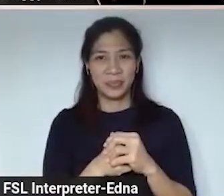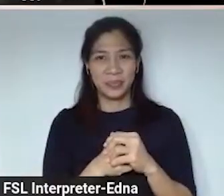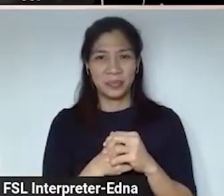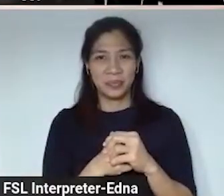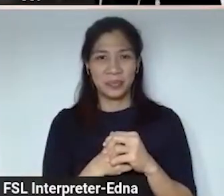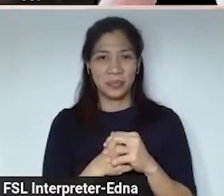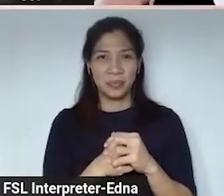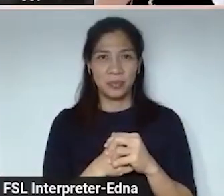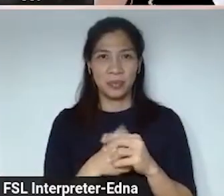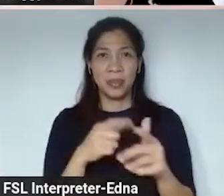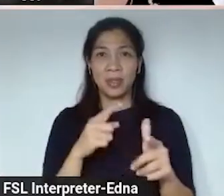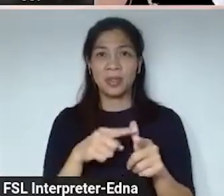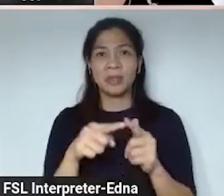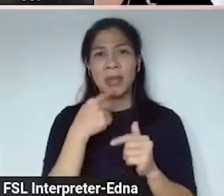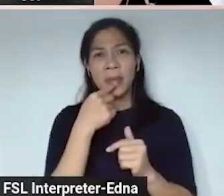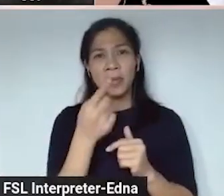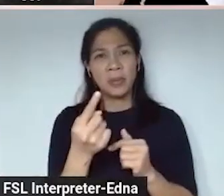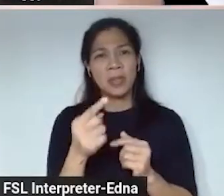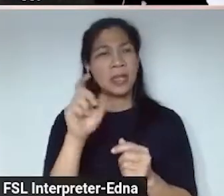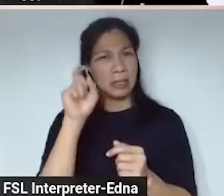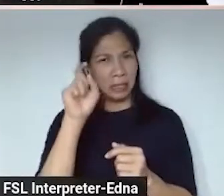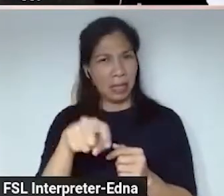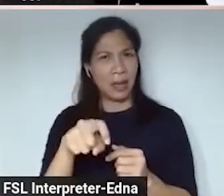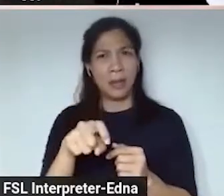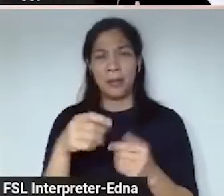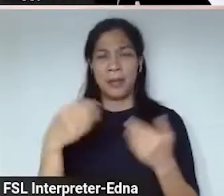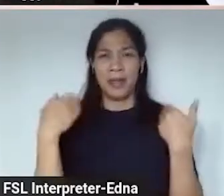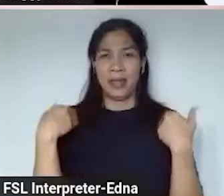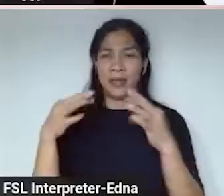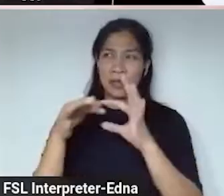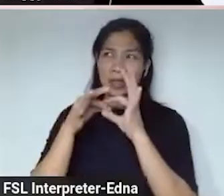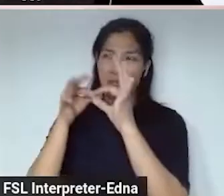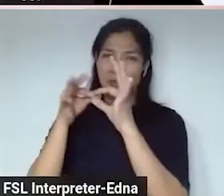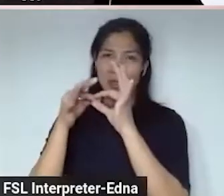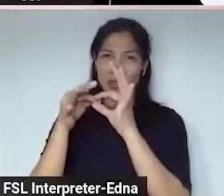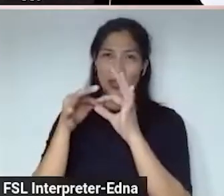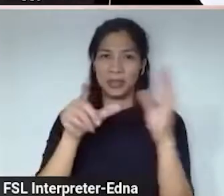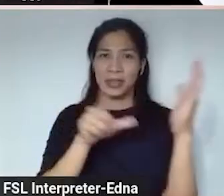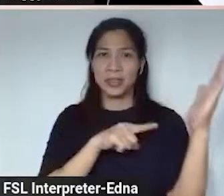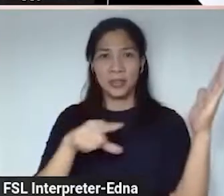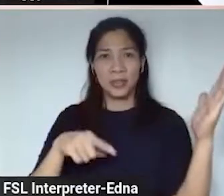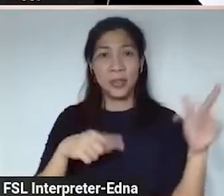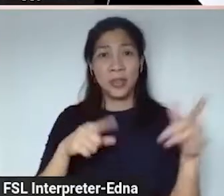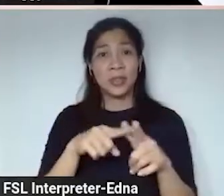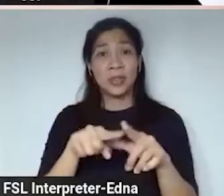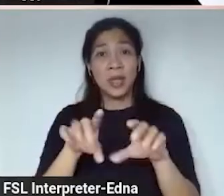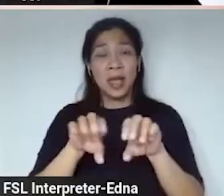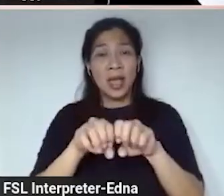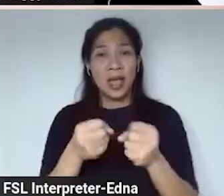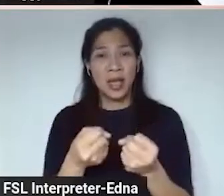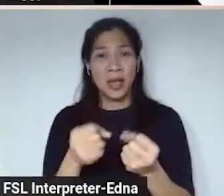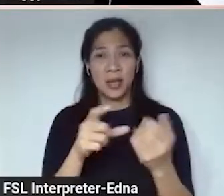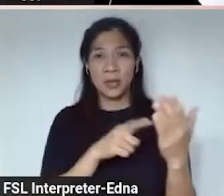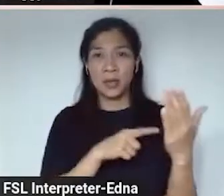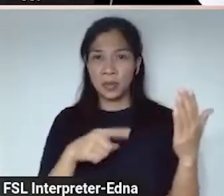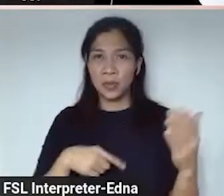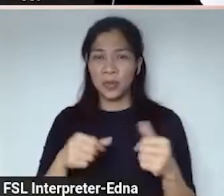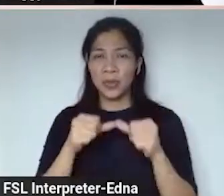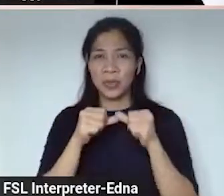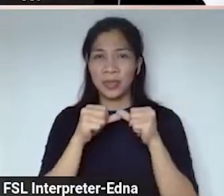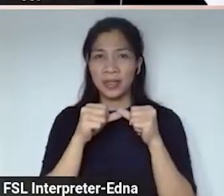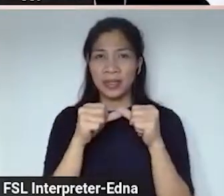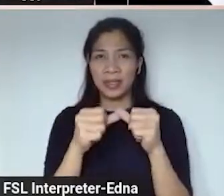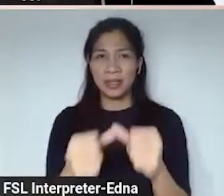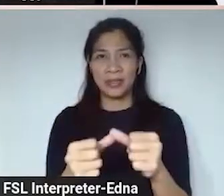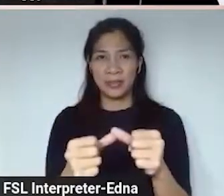sa Panginoon ng isang tao. Ano? How has the Lord been continuously empowering